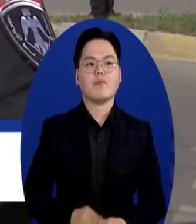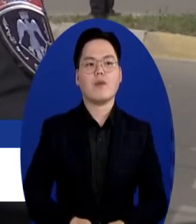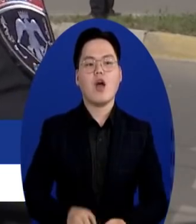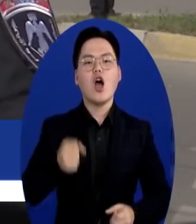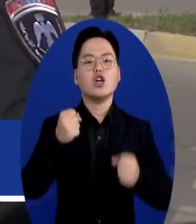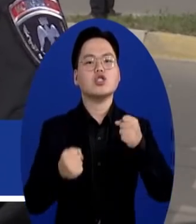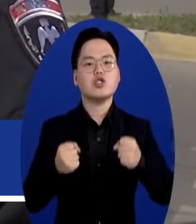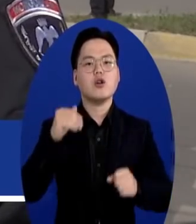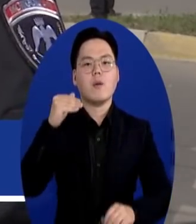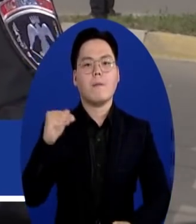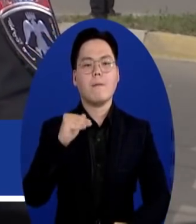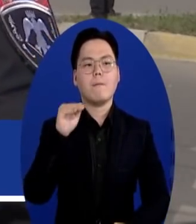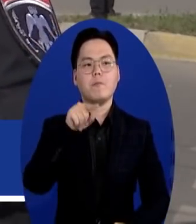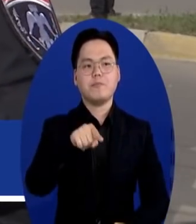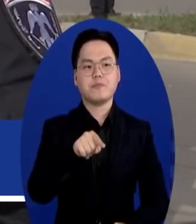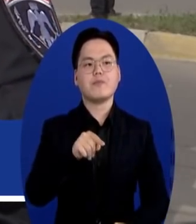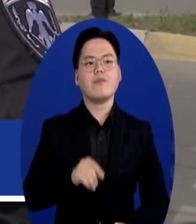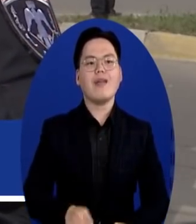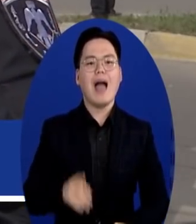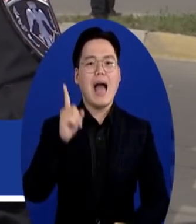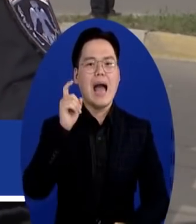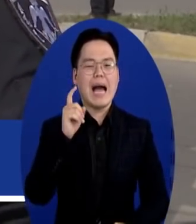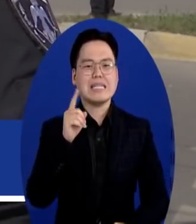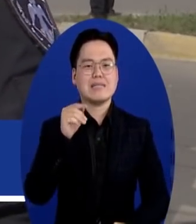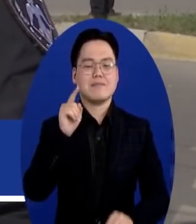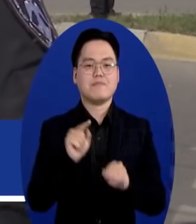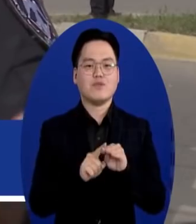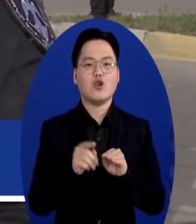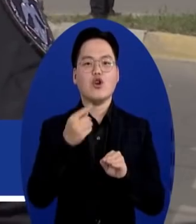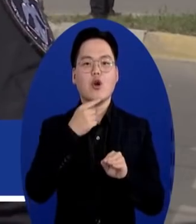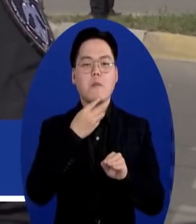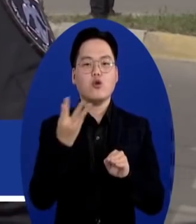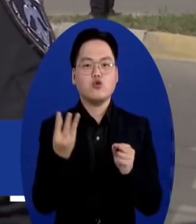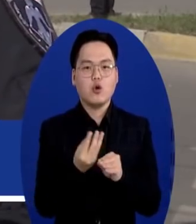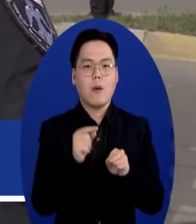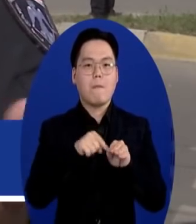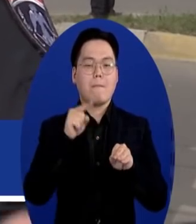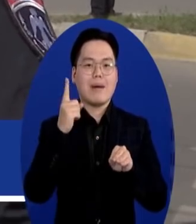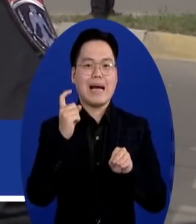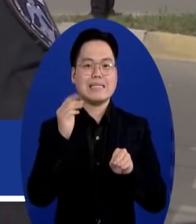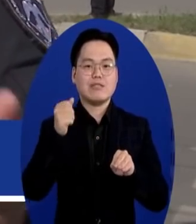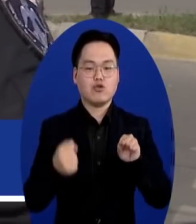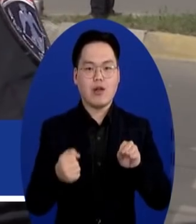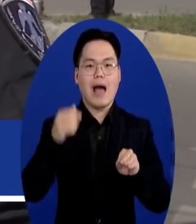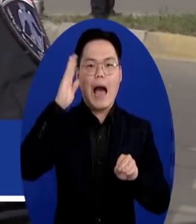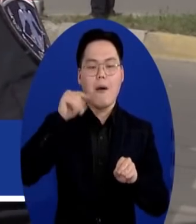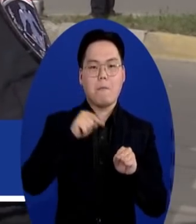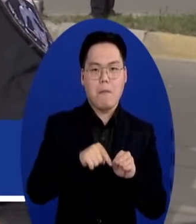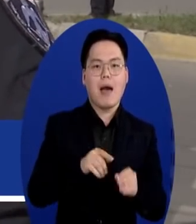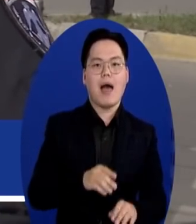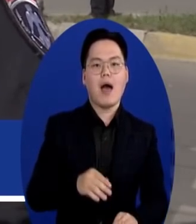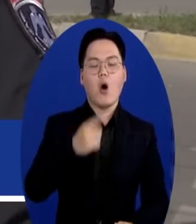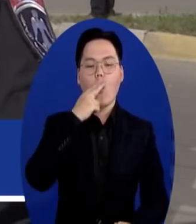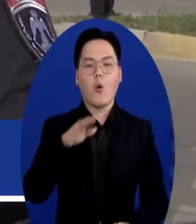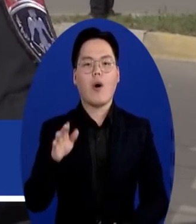унаад одоо ингээд энэ хөдөлгөөнд орчиж жолооч нар яхаараа ганц ганцаараа л явж байгаа. Хүүхдээ одоо ганцхан хүүхдээ сургуульд нөргөжхийн тулд ганцхан аав нь очиод явган хүний зам дээр тавьчаад